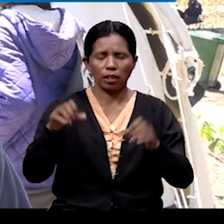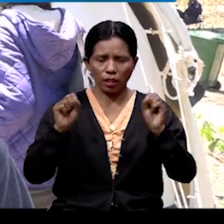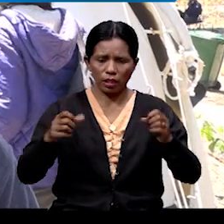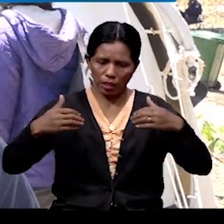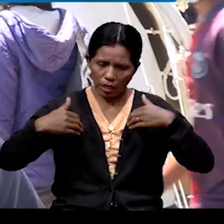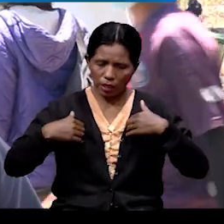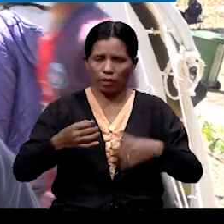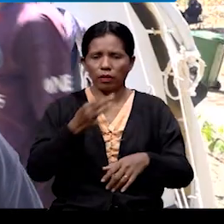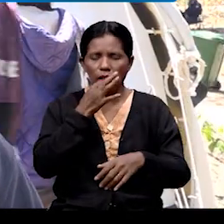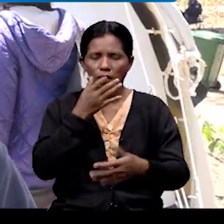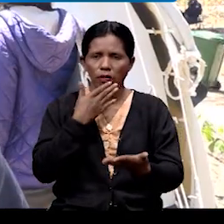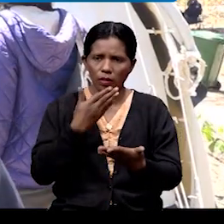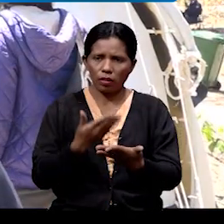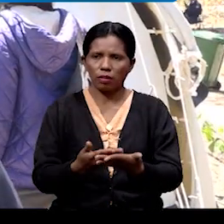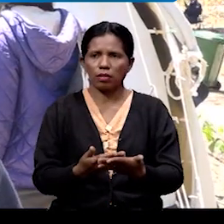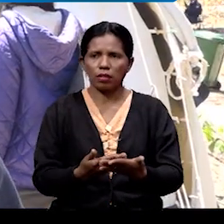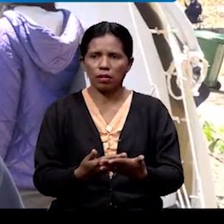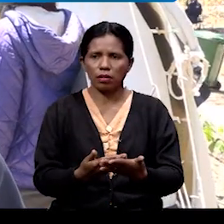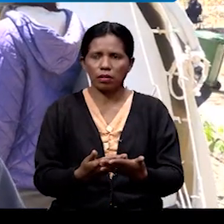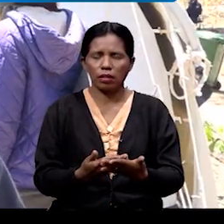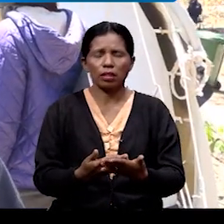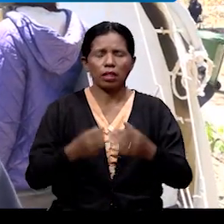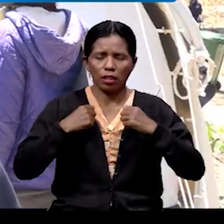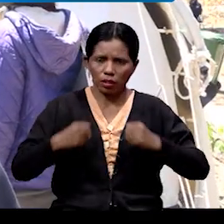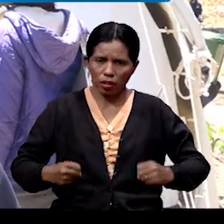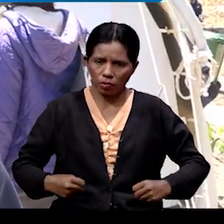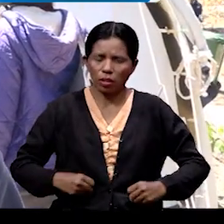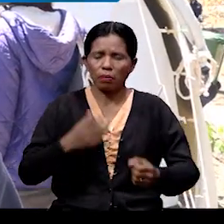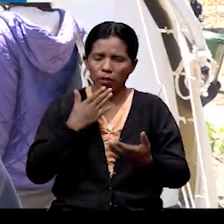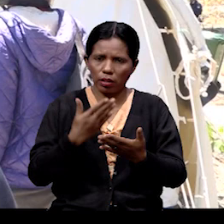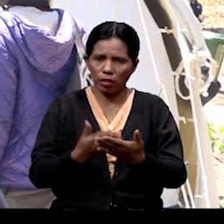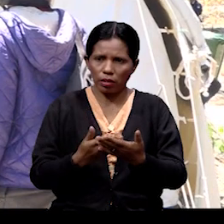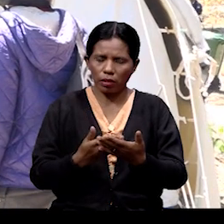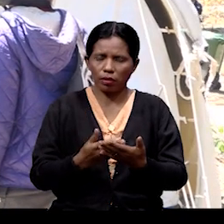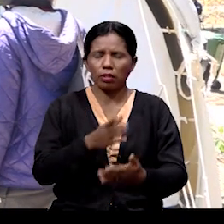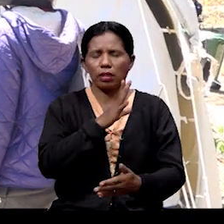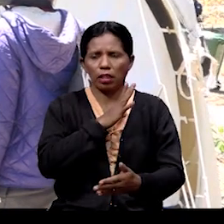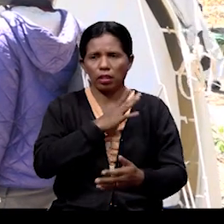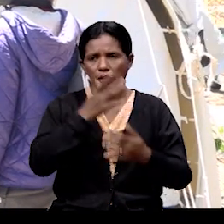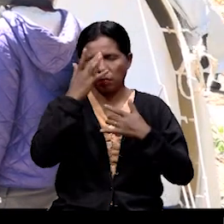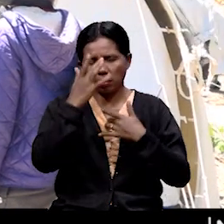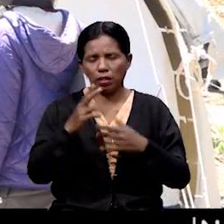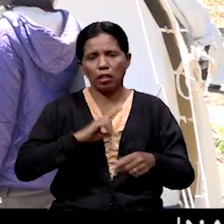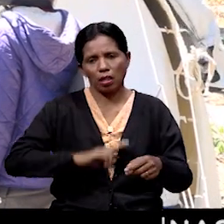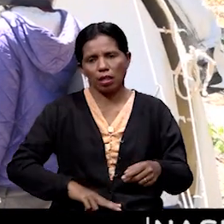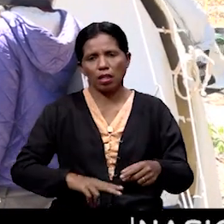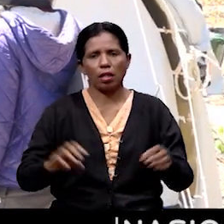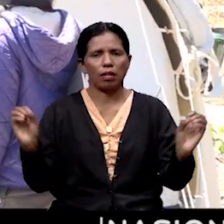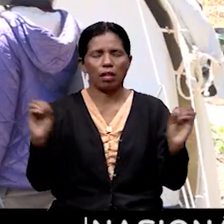ke dia parhori sirnya sistema isine diak para hodi tahan pamoras agora tahu sikil siram lah lane laham buat